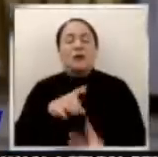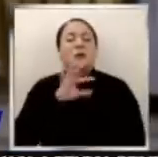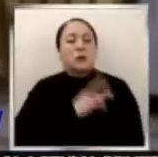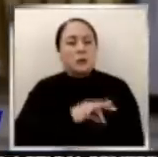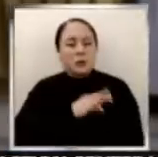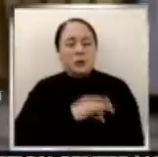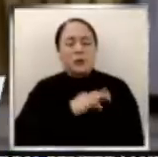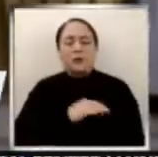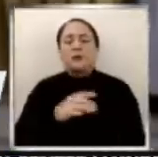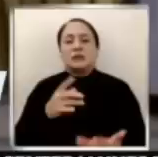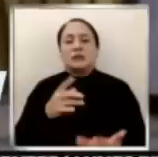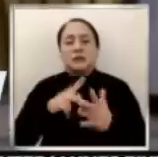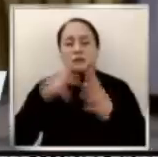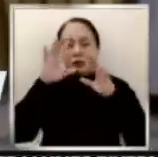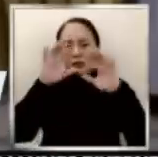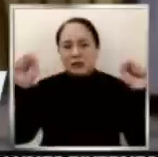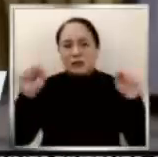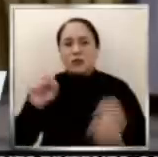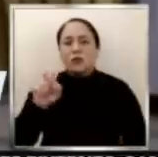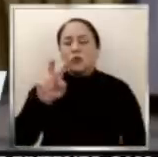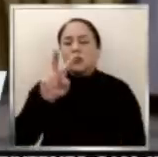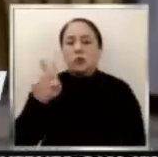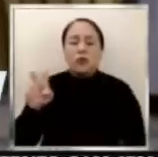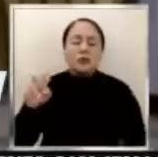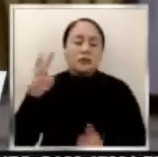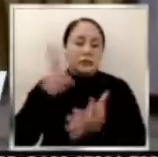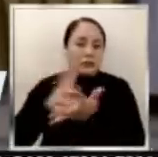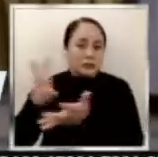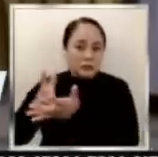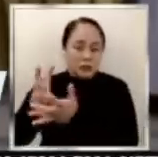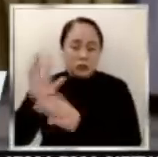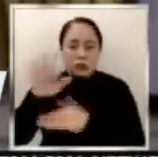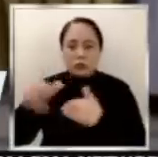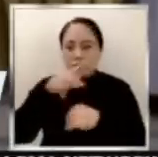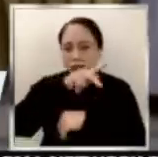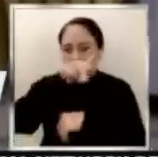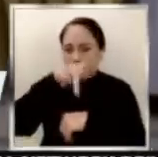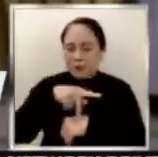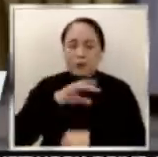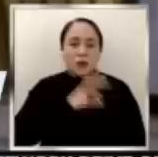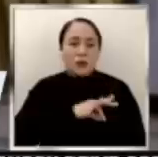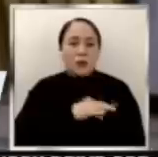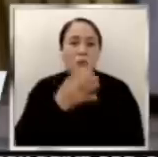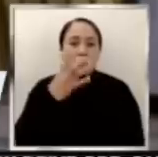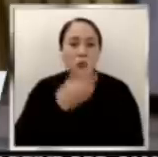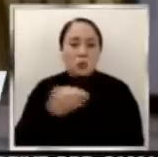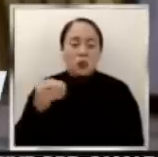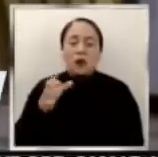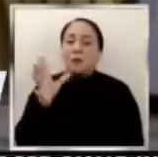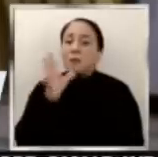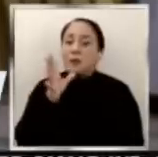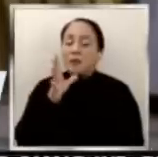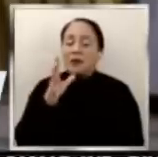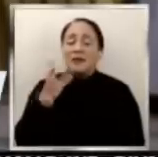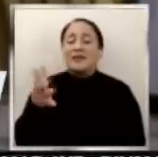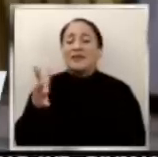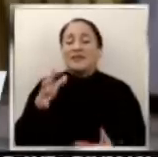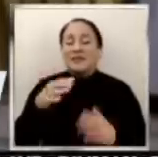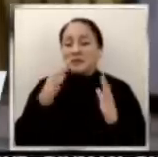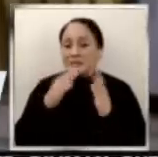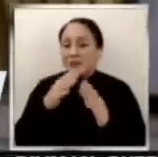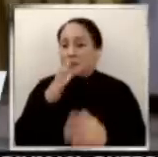ng mahigit 200 munisipalidad sa buong bansa. Inaasahang makikinabang din ang mga ina ng tahanan doon, lalo na ang